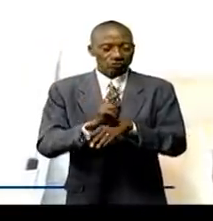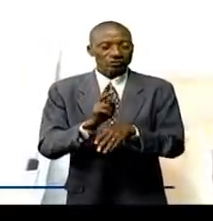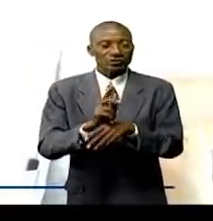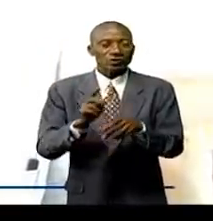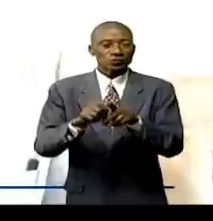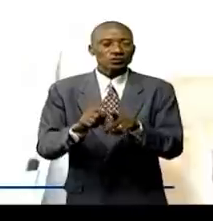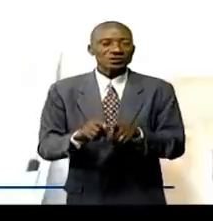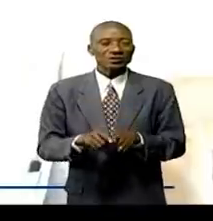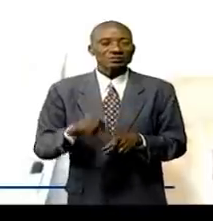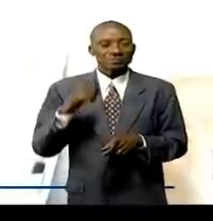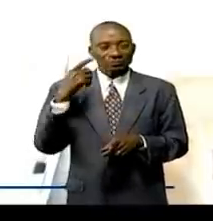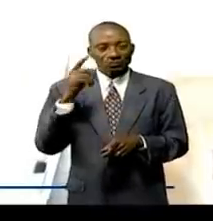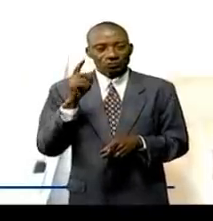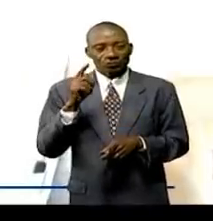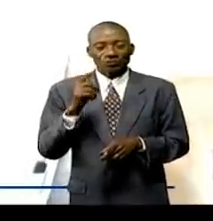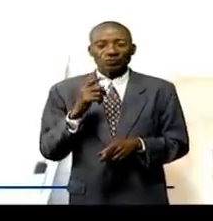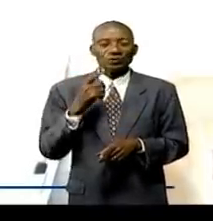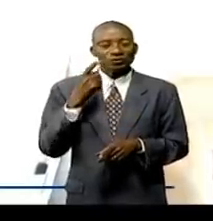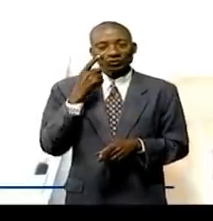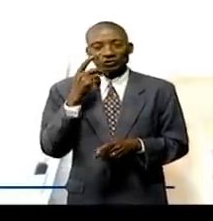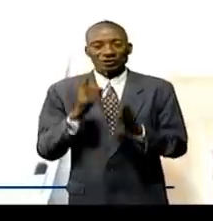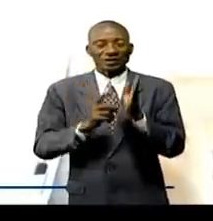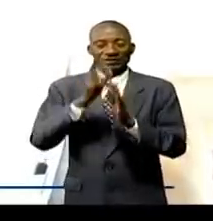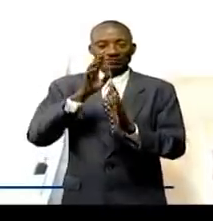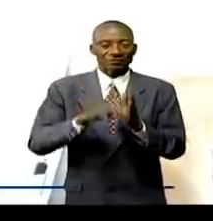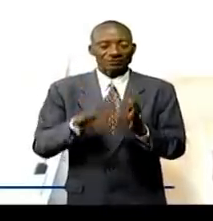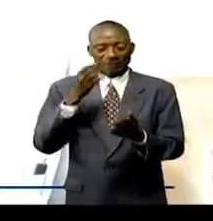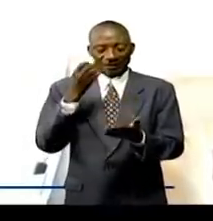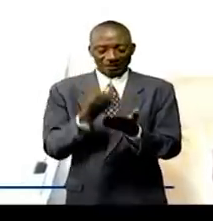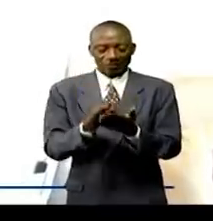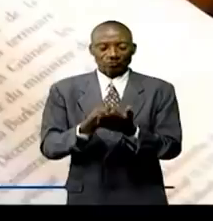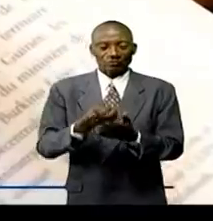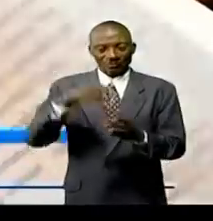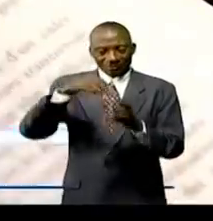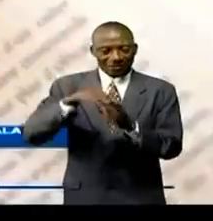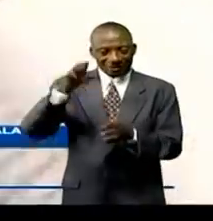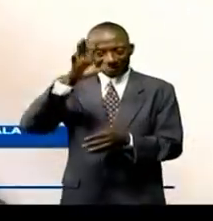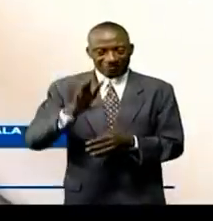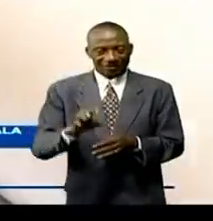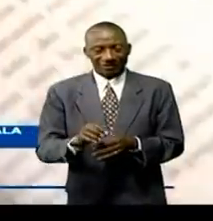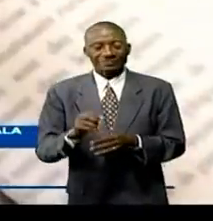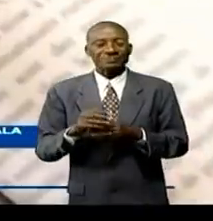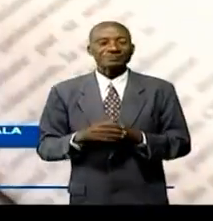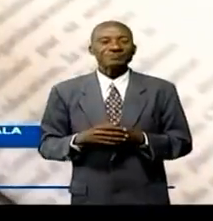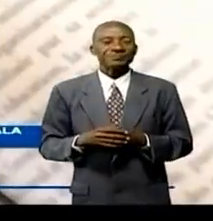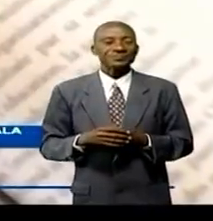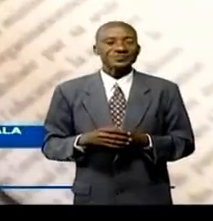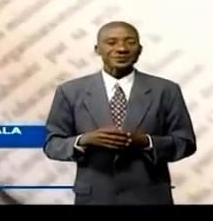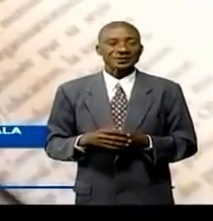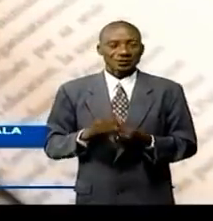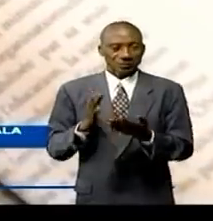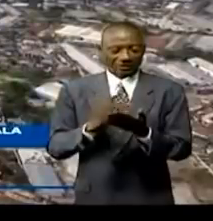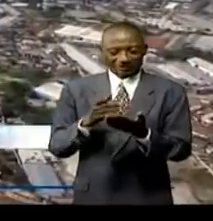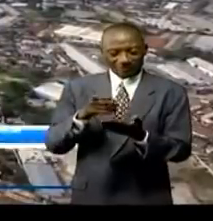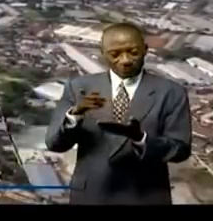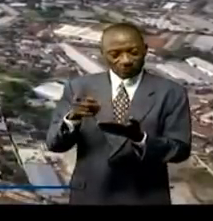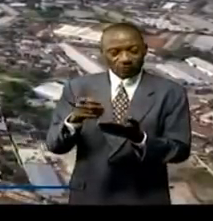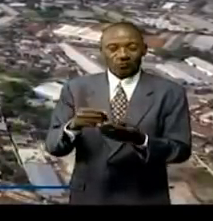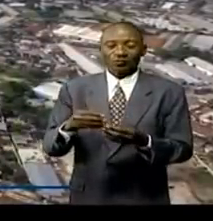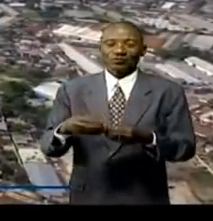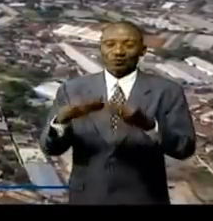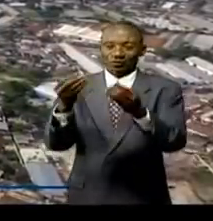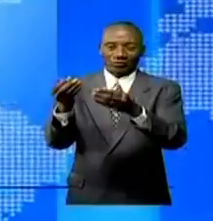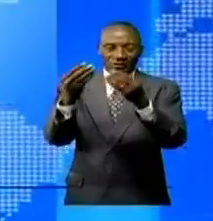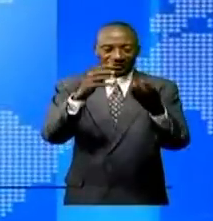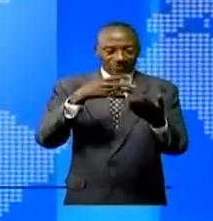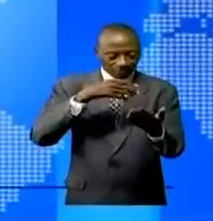pour promouvoir le développement économique sur les continents. une publication qui va enrichir l'environnement scientifique des peuples